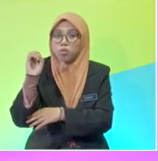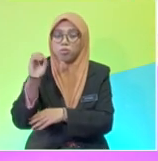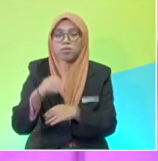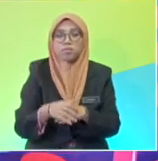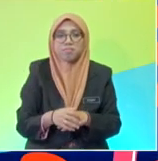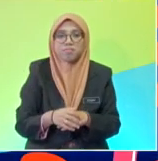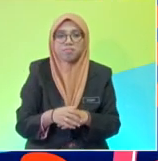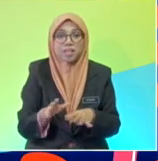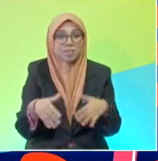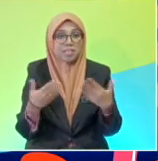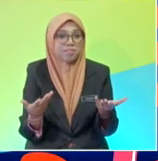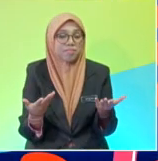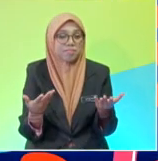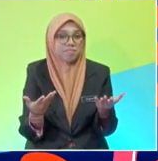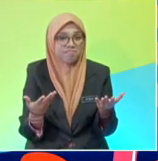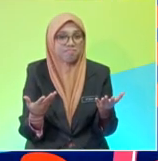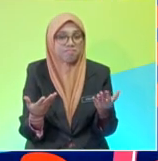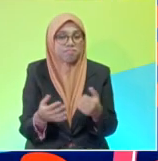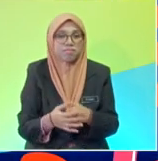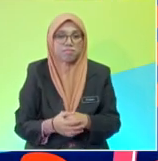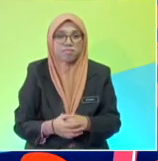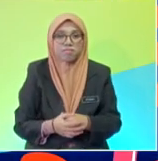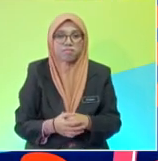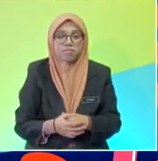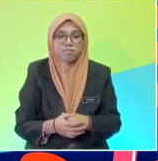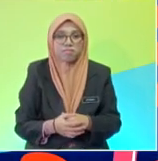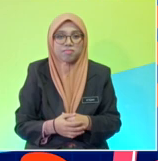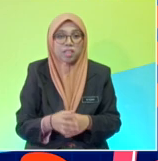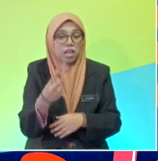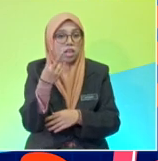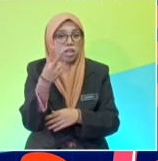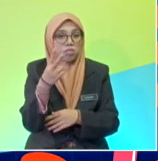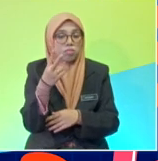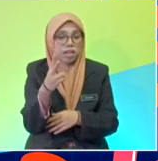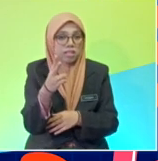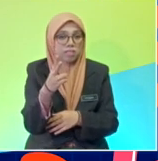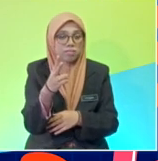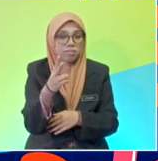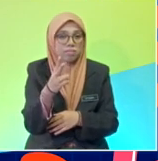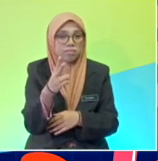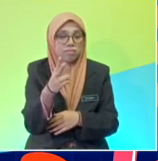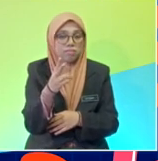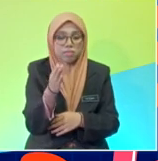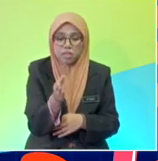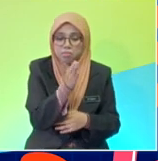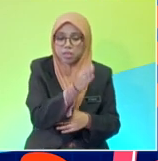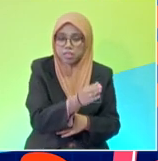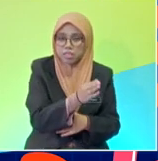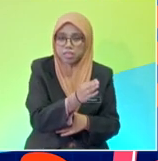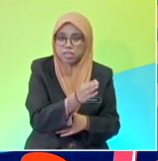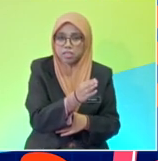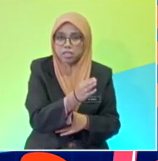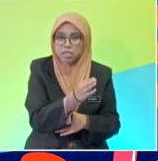12.30. Jadi cikgu, kalau macam tu 12 dekat depan, okay. Jadi jarum pendek tu kena menunjukkan